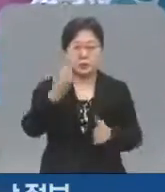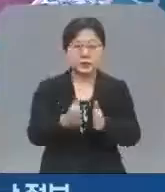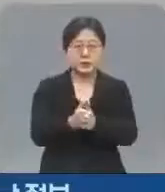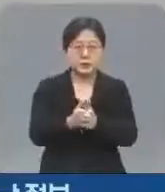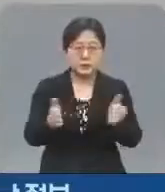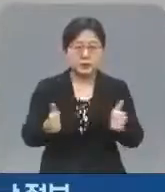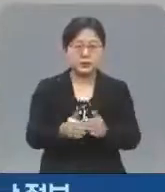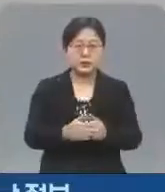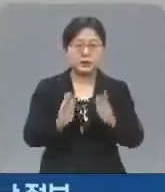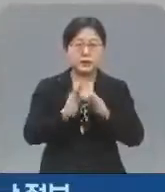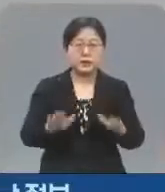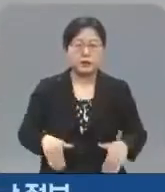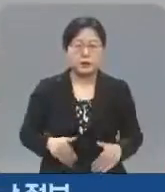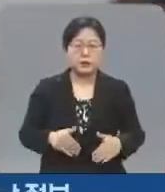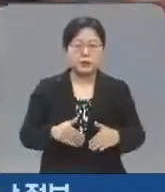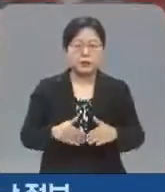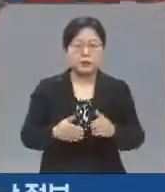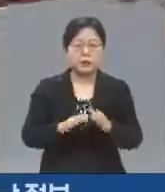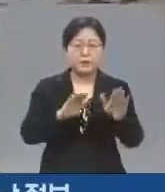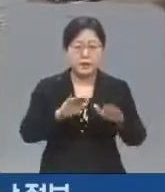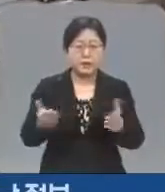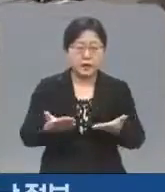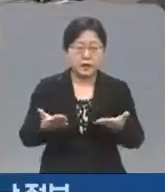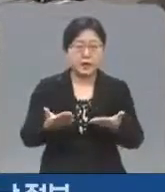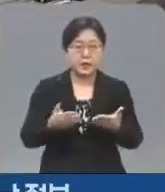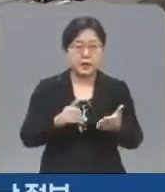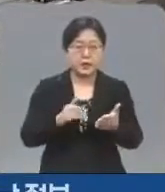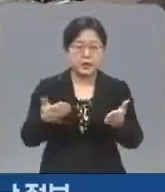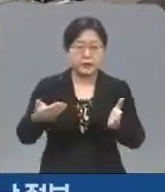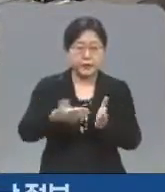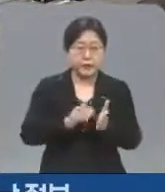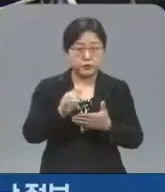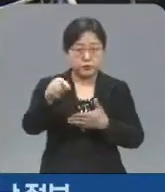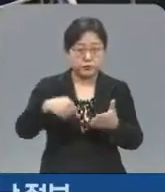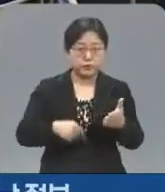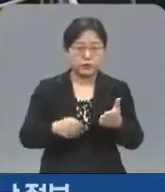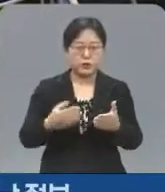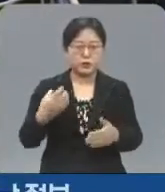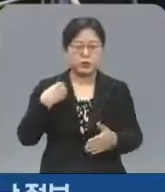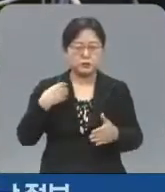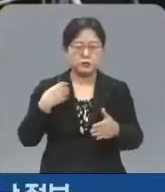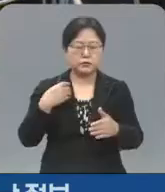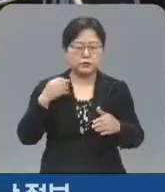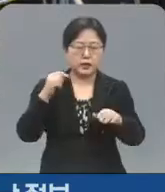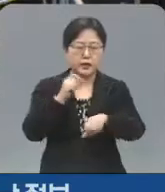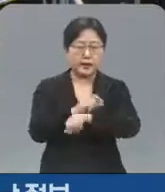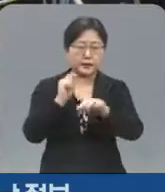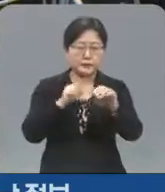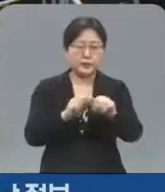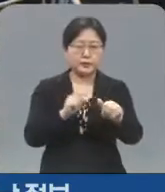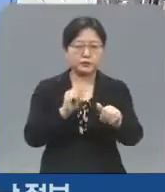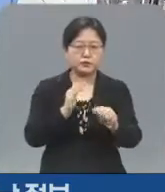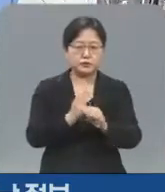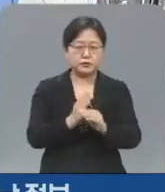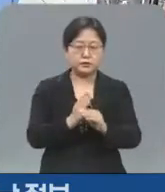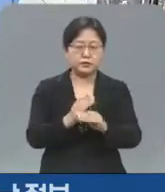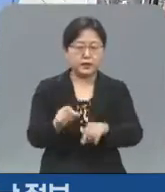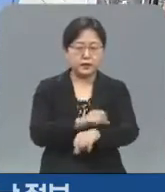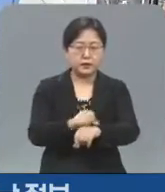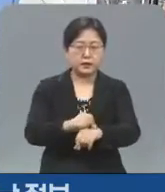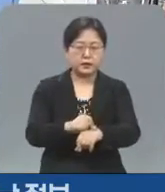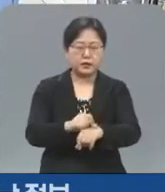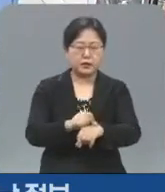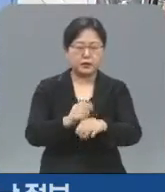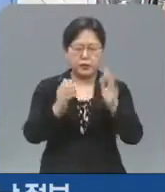들어갔고, 전라남도는 근해 업 종사자들의 입출항 전후 진단검사를 의무화하는 행정명령을 추가로 내렸습니다. 특히